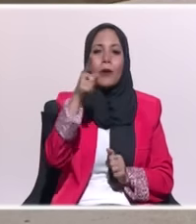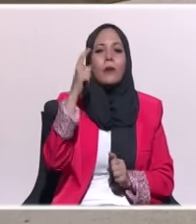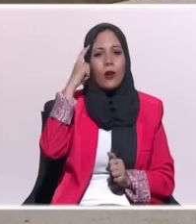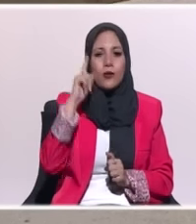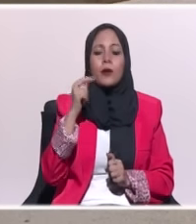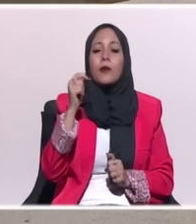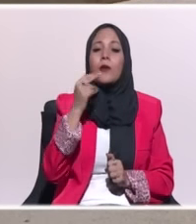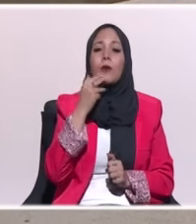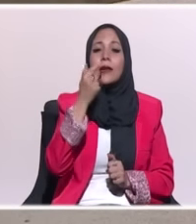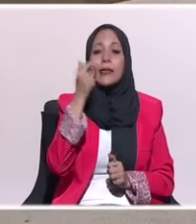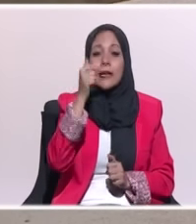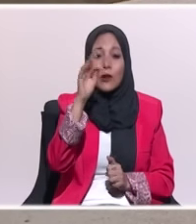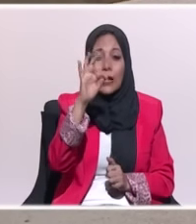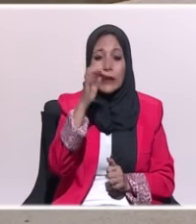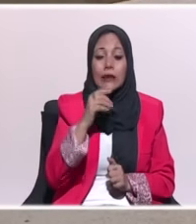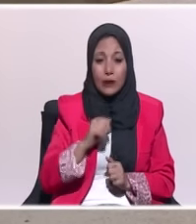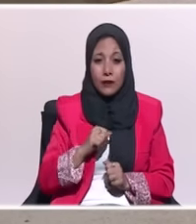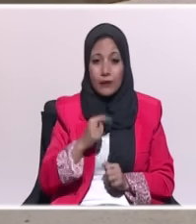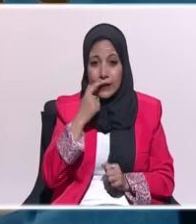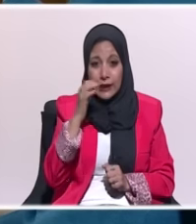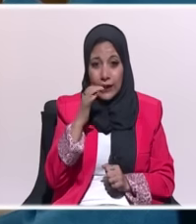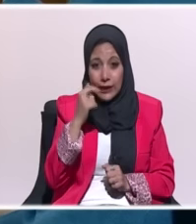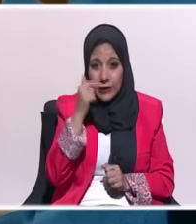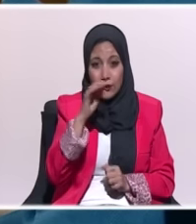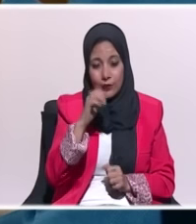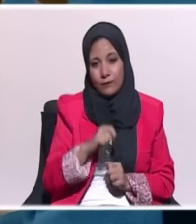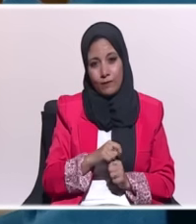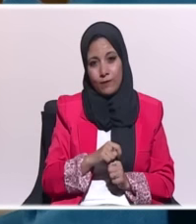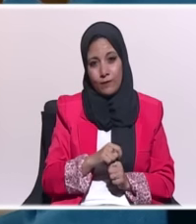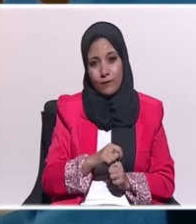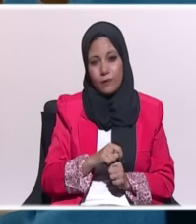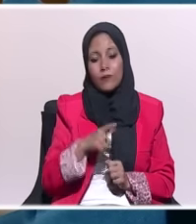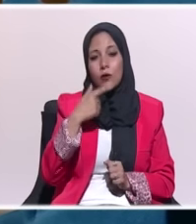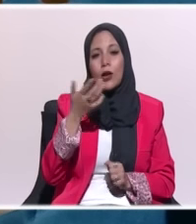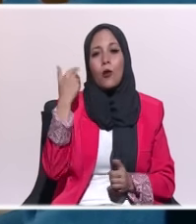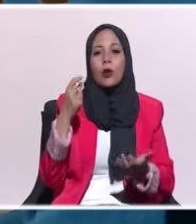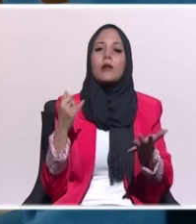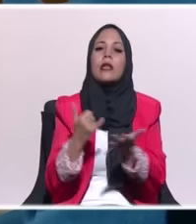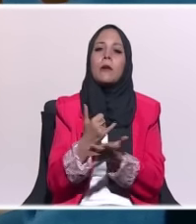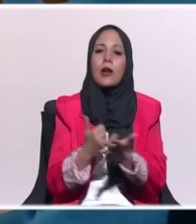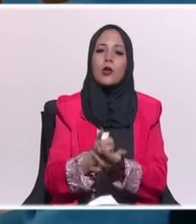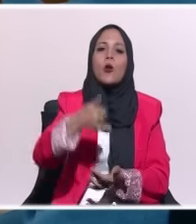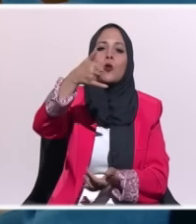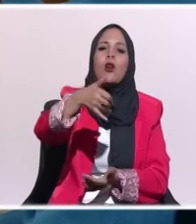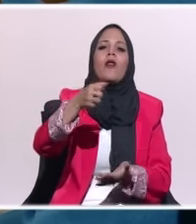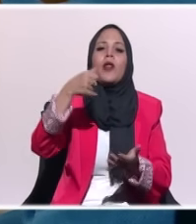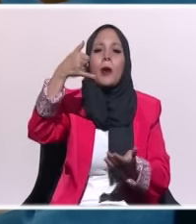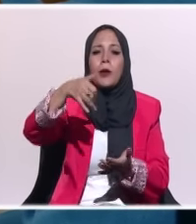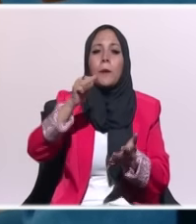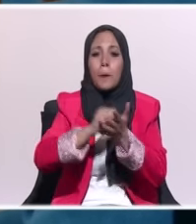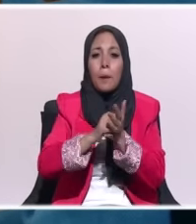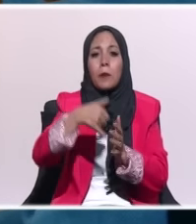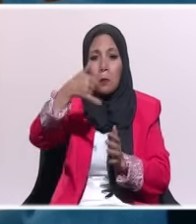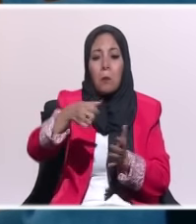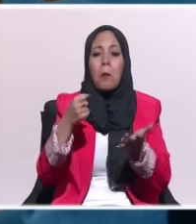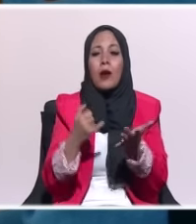36 سنه بتذاكر لك؟ بتدخلك المدرسه؟ ذكرني. بتوديني المدرسه وتقعد تستناني على باب المدرسه عشان اخرج